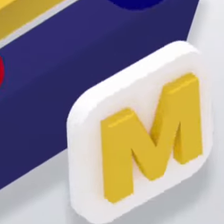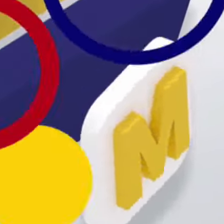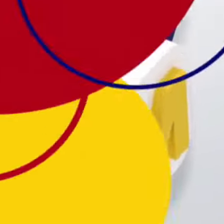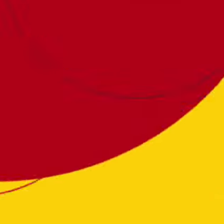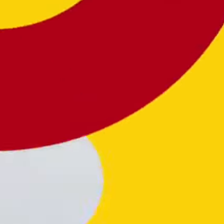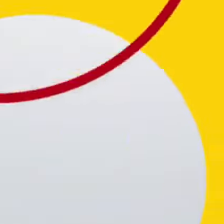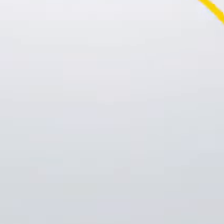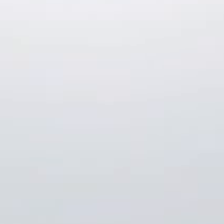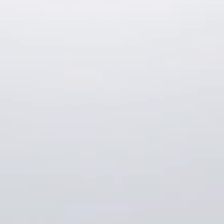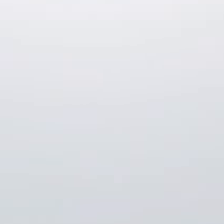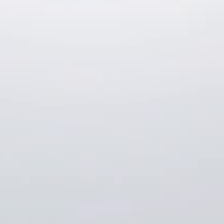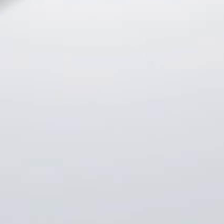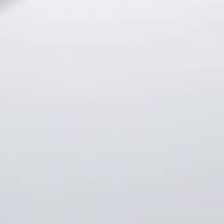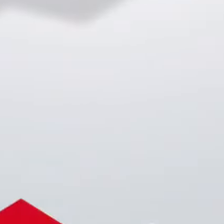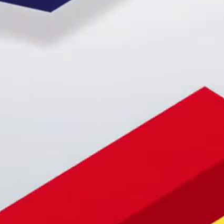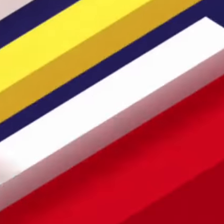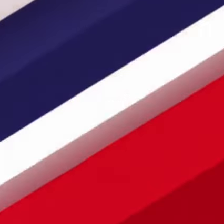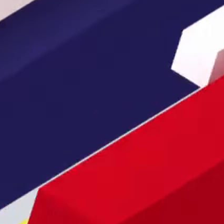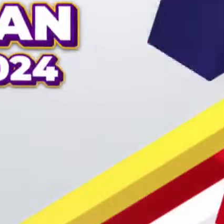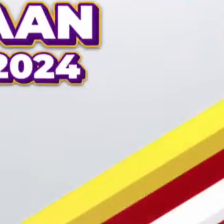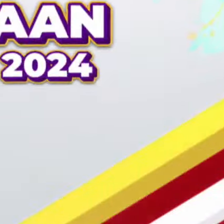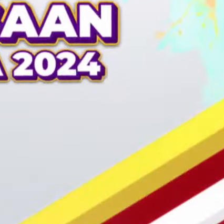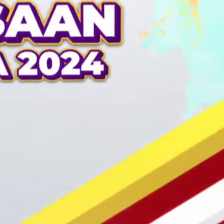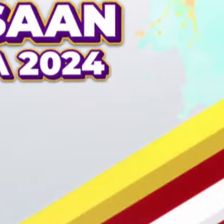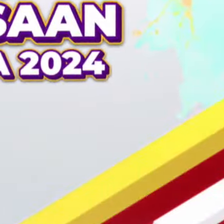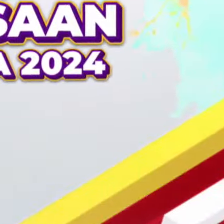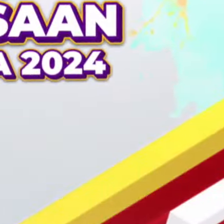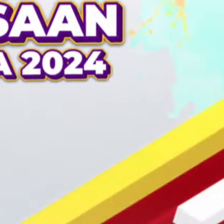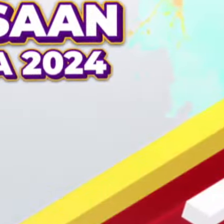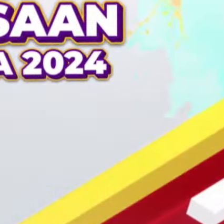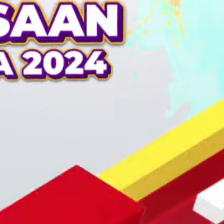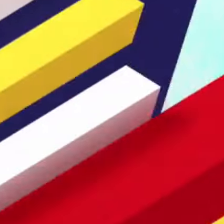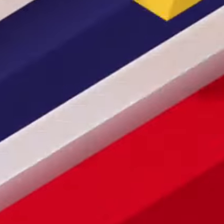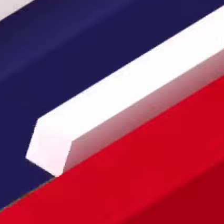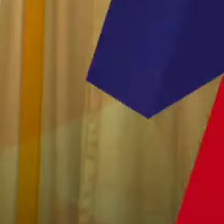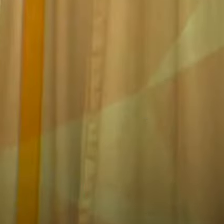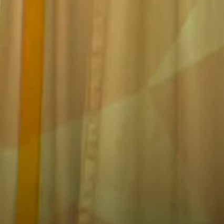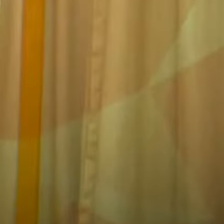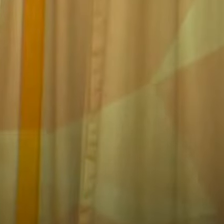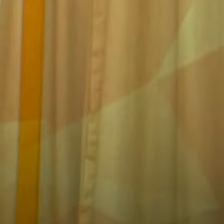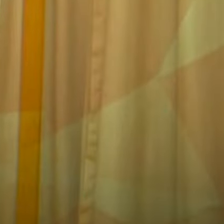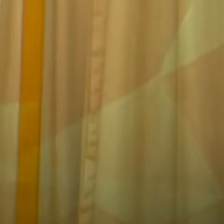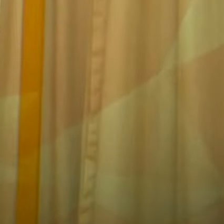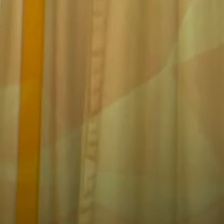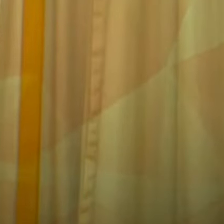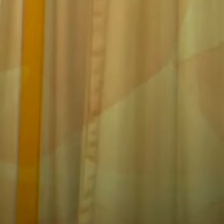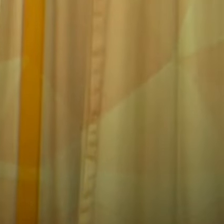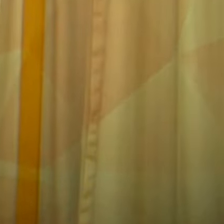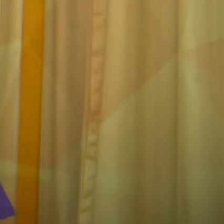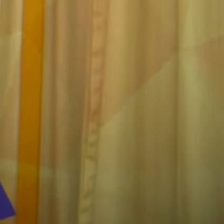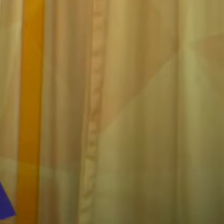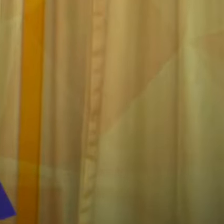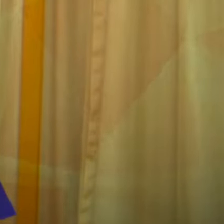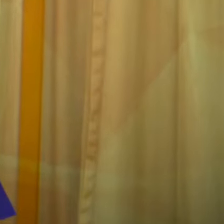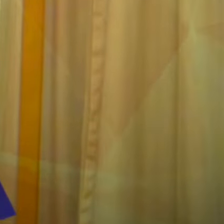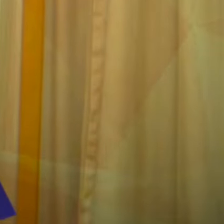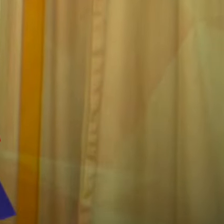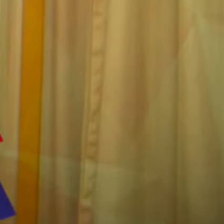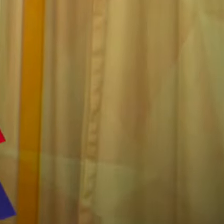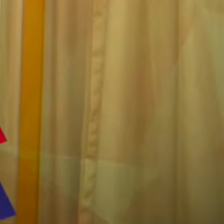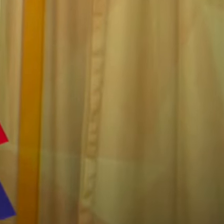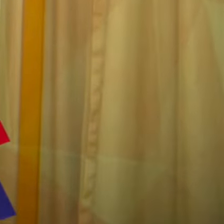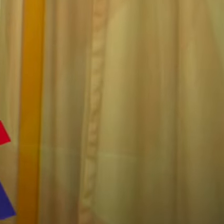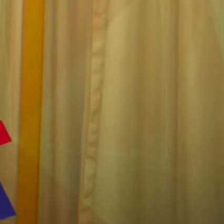negara, satu hati, kita semua madani. Malaysia Madani, Jiwa Merdeka, tema sambutan